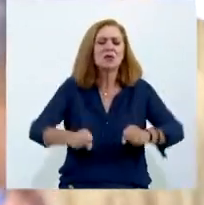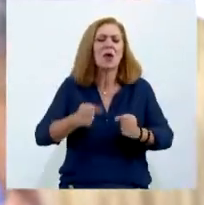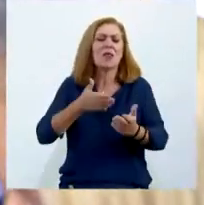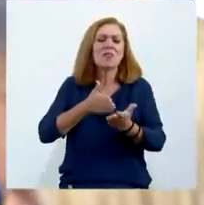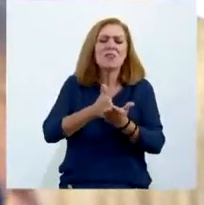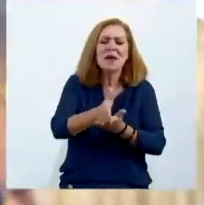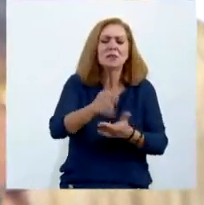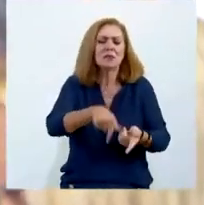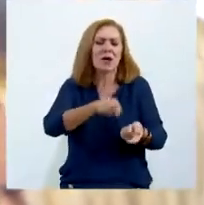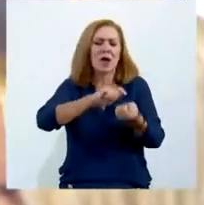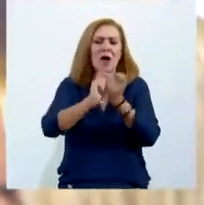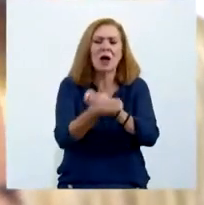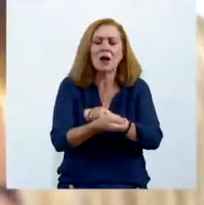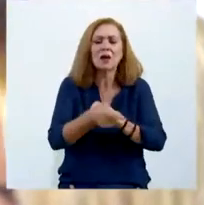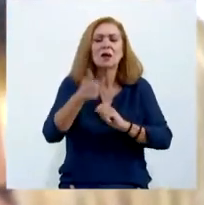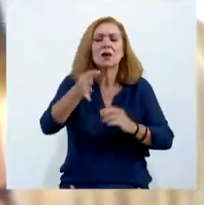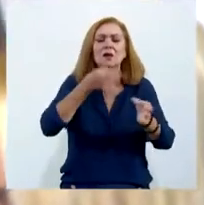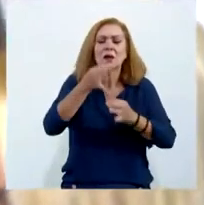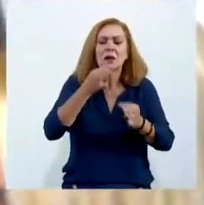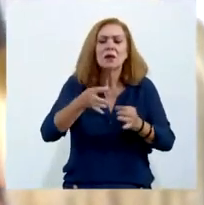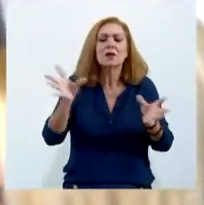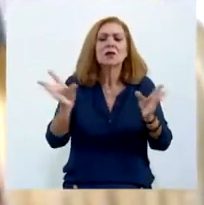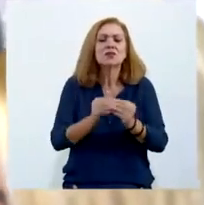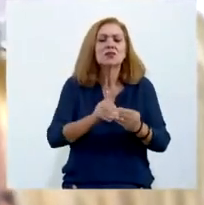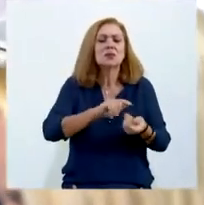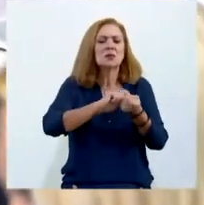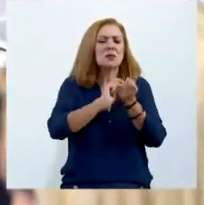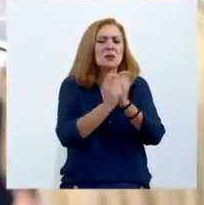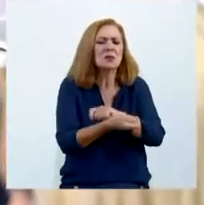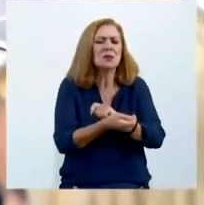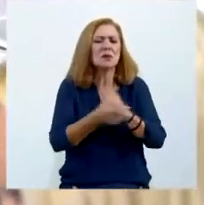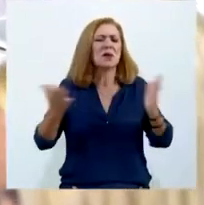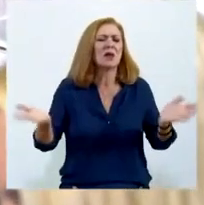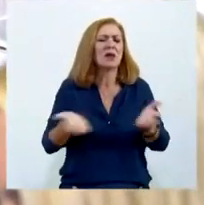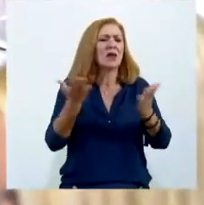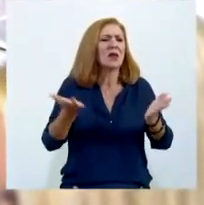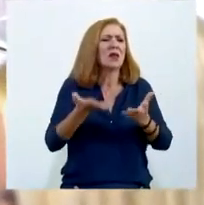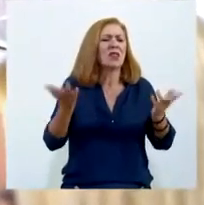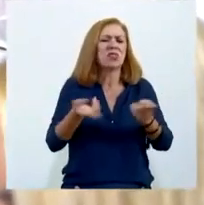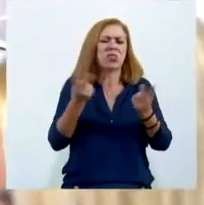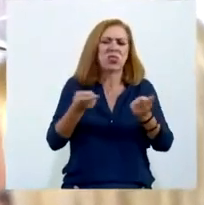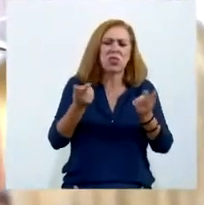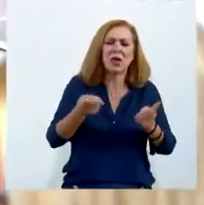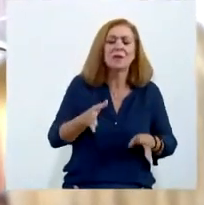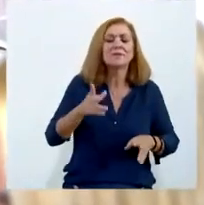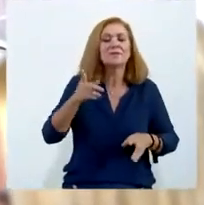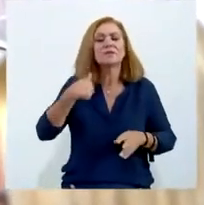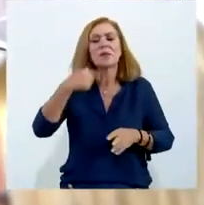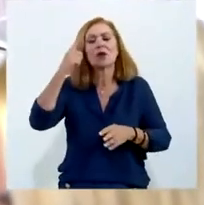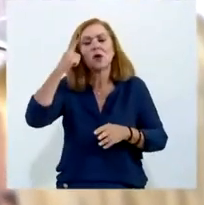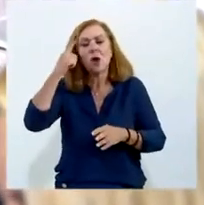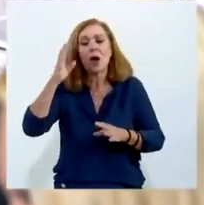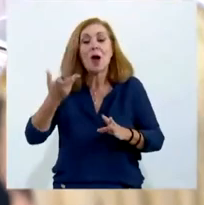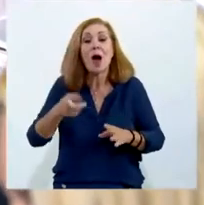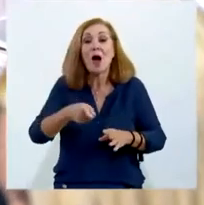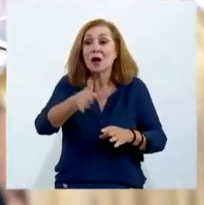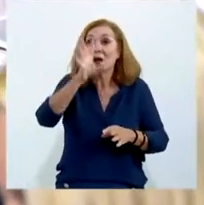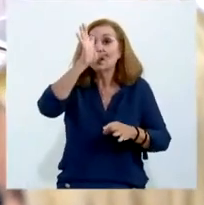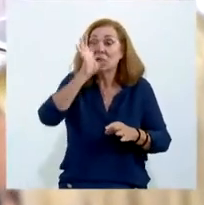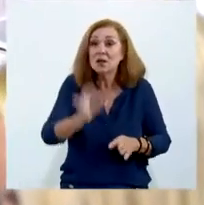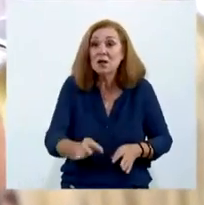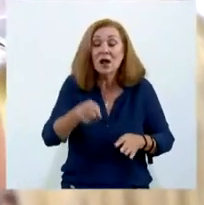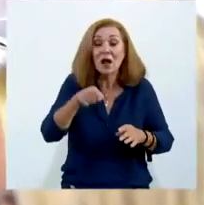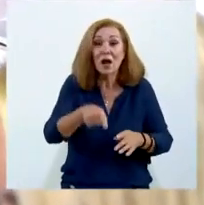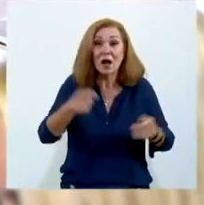δικαιοσύνης. Μιλήσατε και για μεταρρυθμιστές της φακής. Θεωρώ όμως ότι για να αποκτήσουν πραγματικό νόημα και